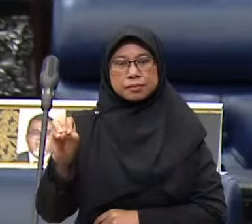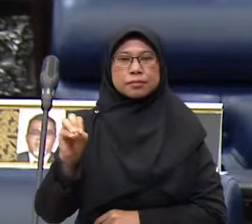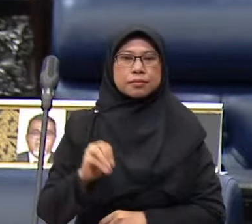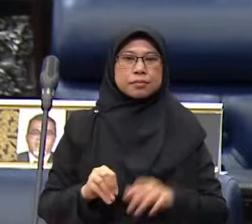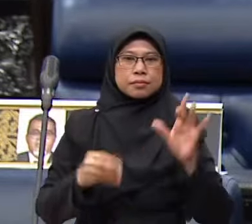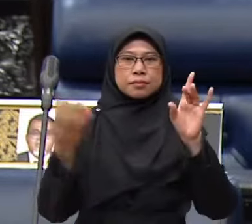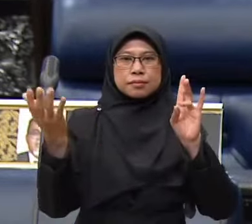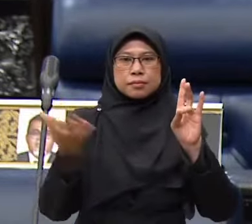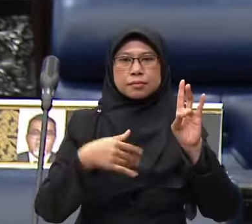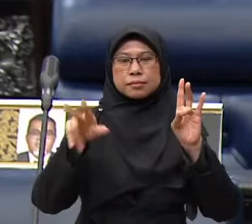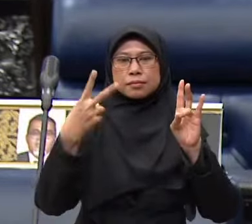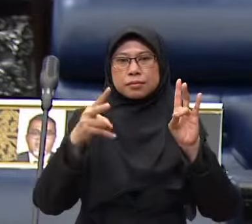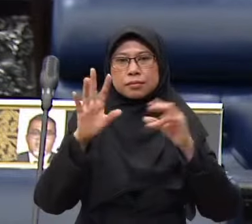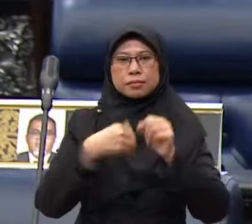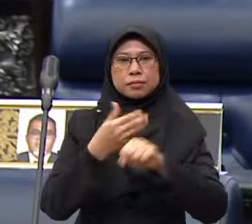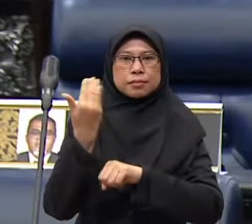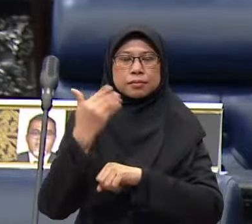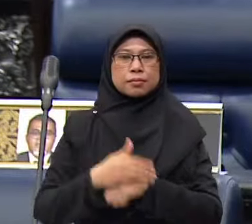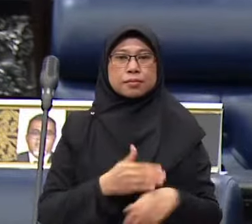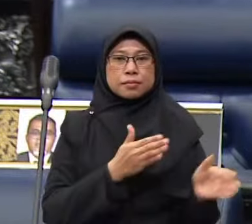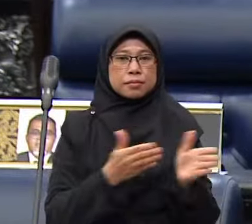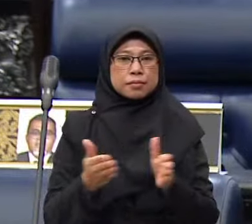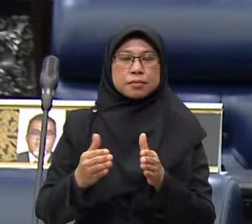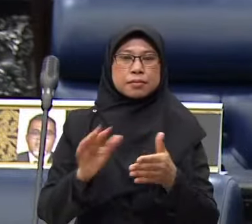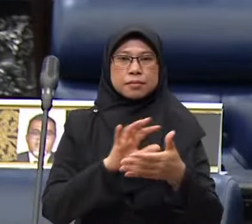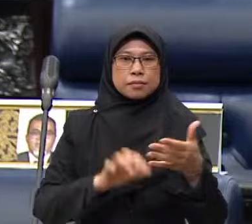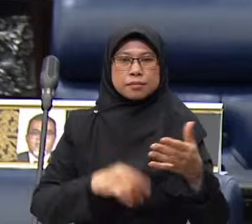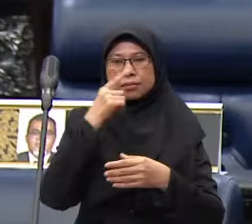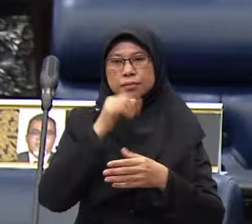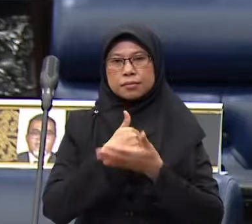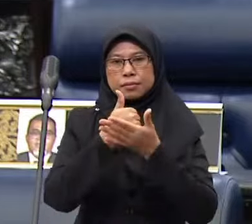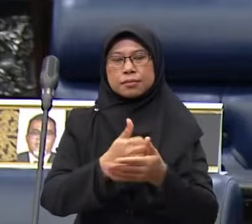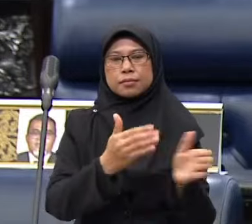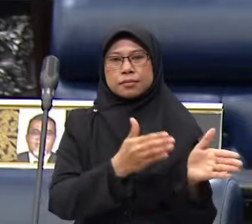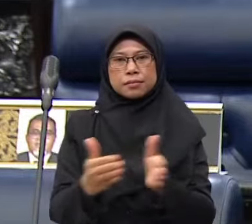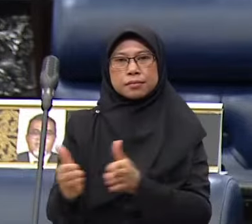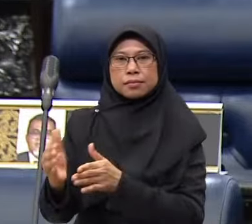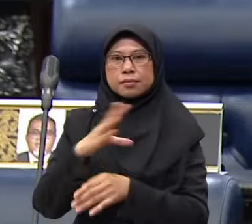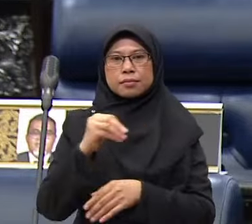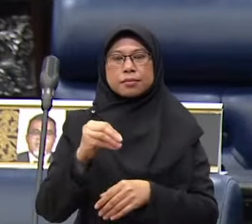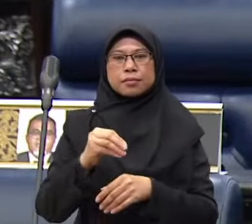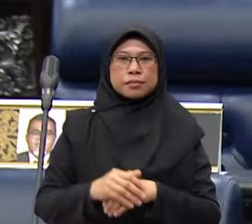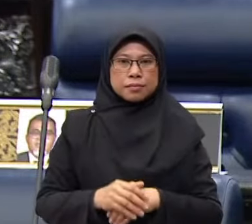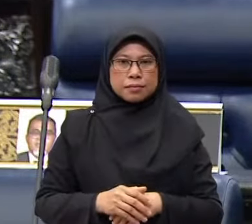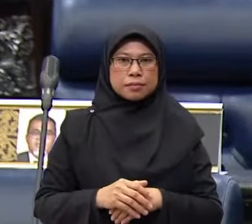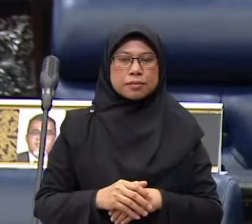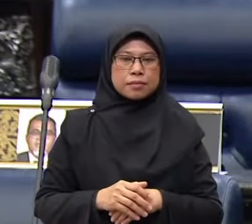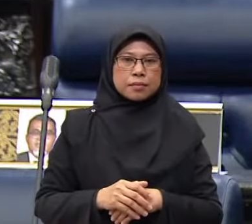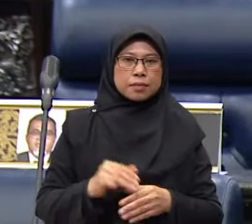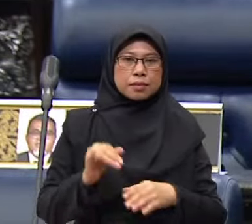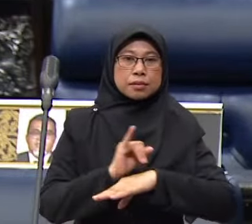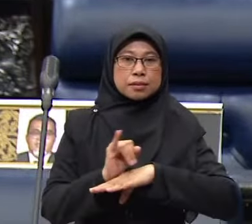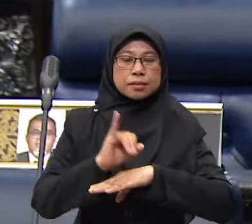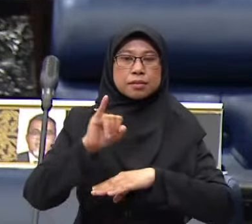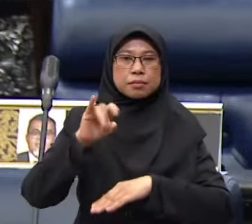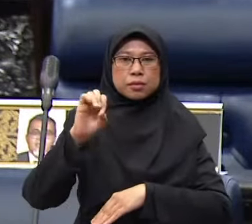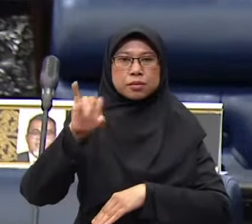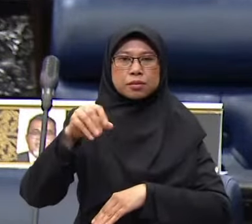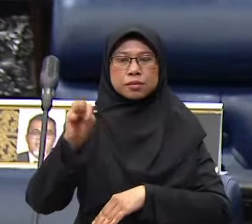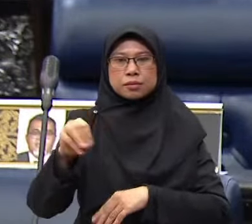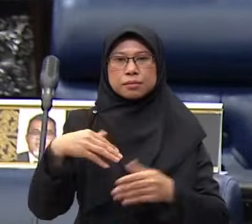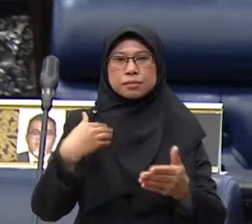7 disember tahun lalu pelan ini dirangka untuk bandu perancangan dan berkembangan industri biotisim negara sehingga